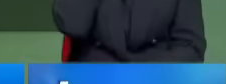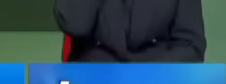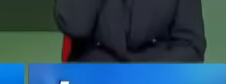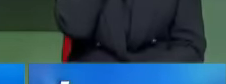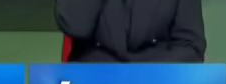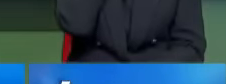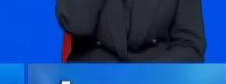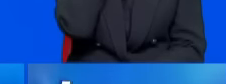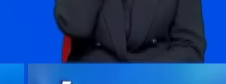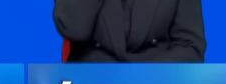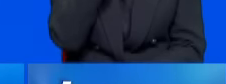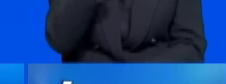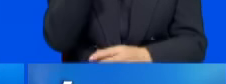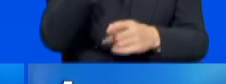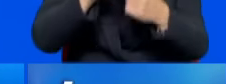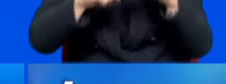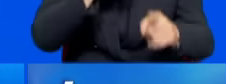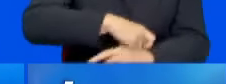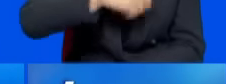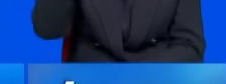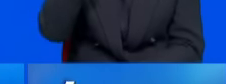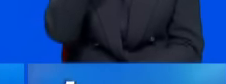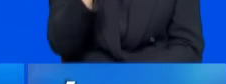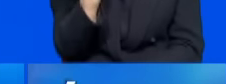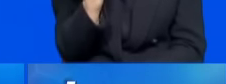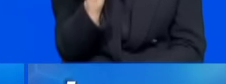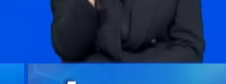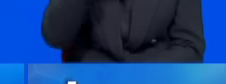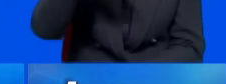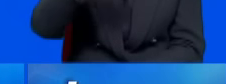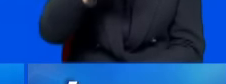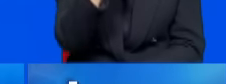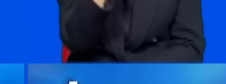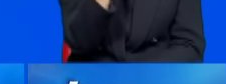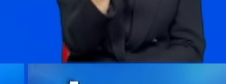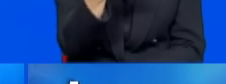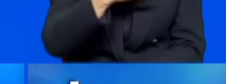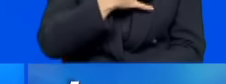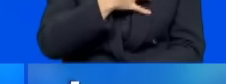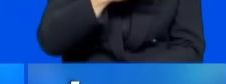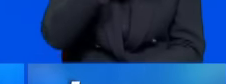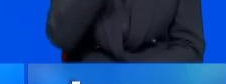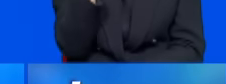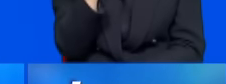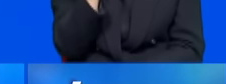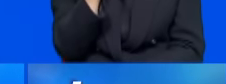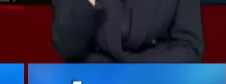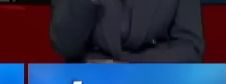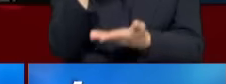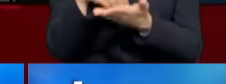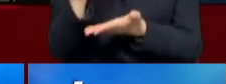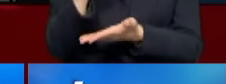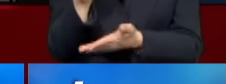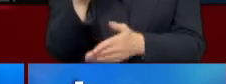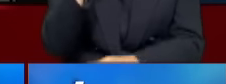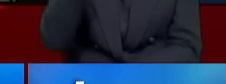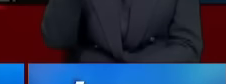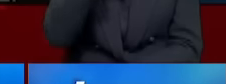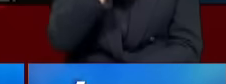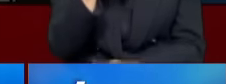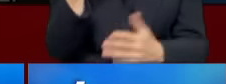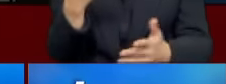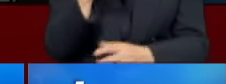duyuyorum bu kılıçları kime çekiyorsun oradaki birkaç tane kendini bilmez temizlenecek Erdoğan